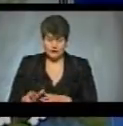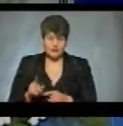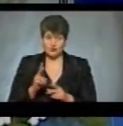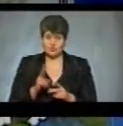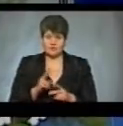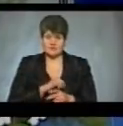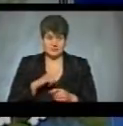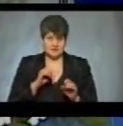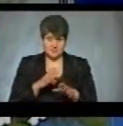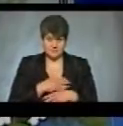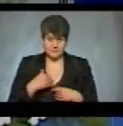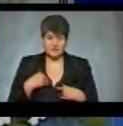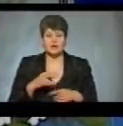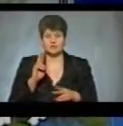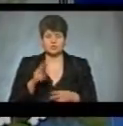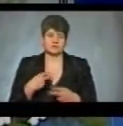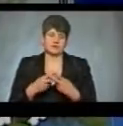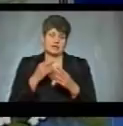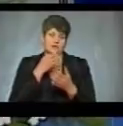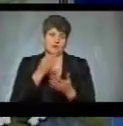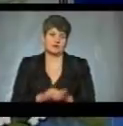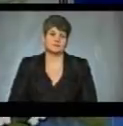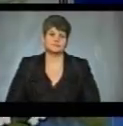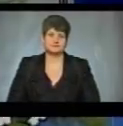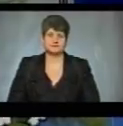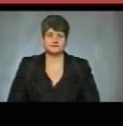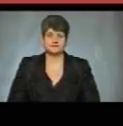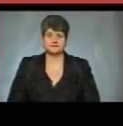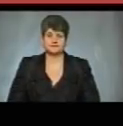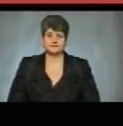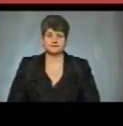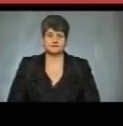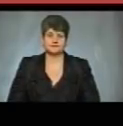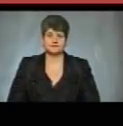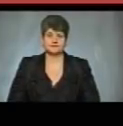здали, осіб притягнуть до кримінальної відповідальності.